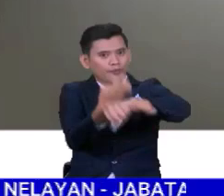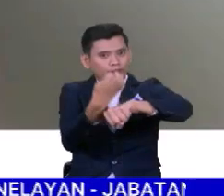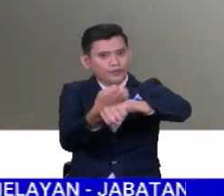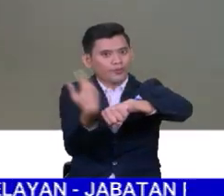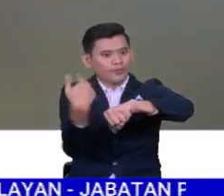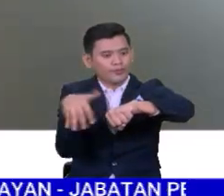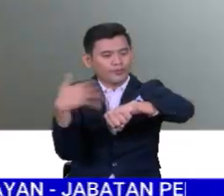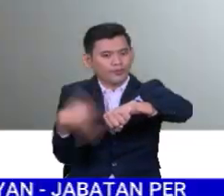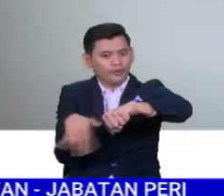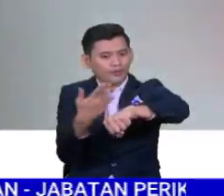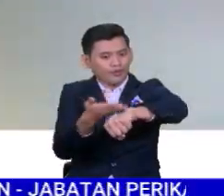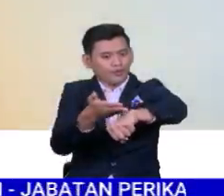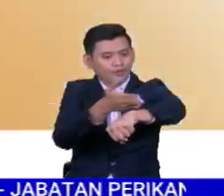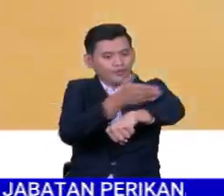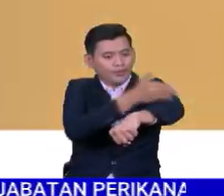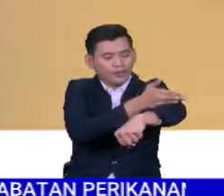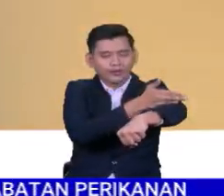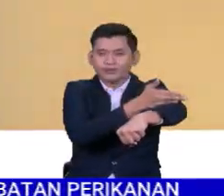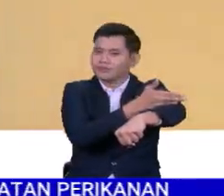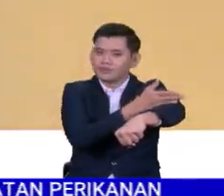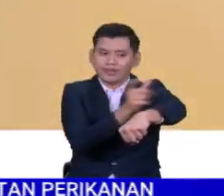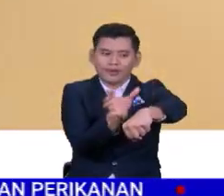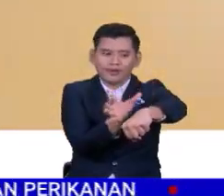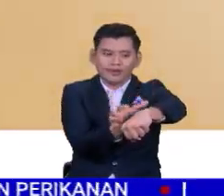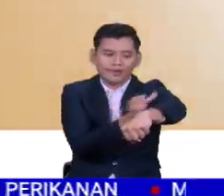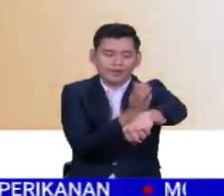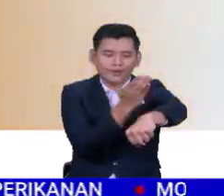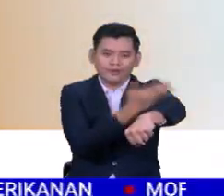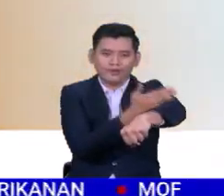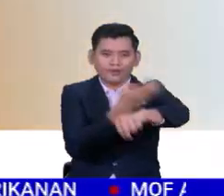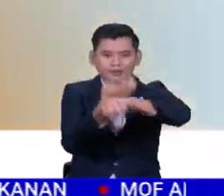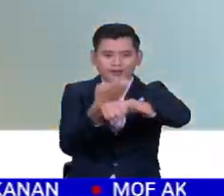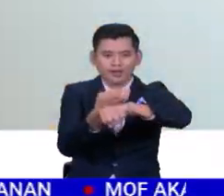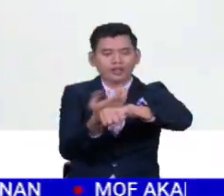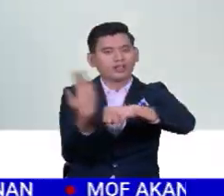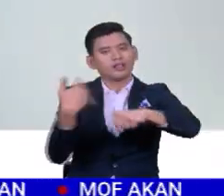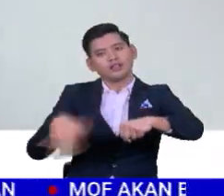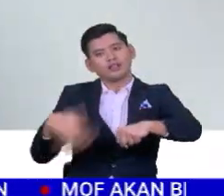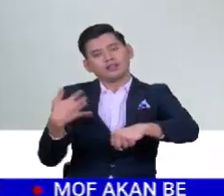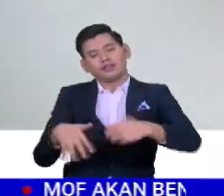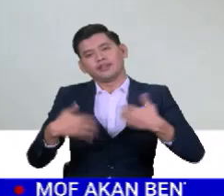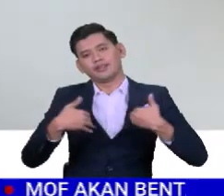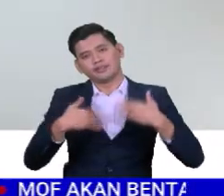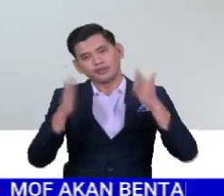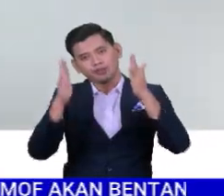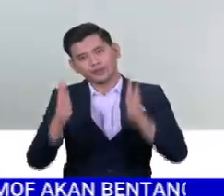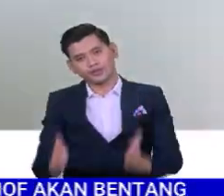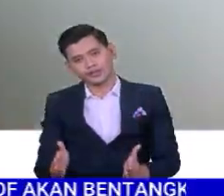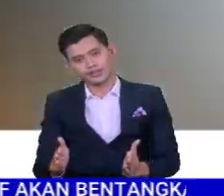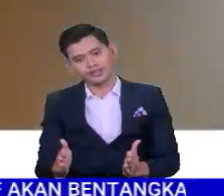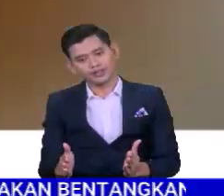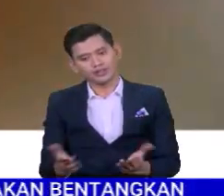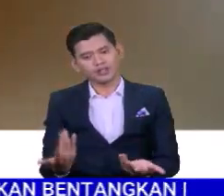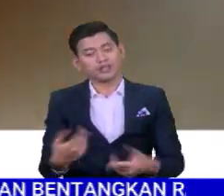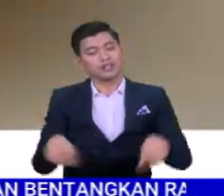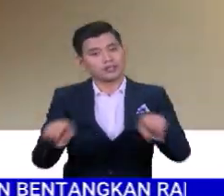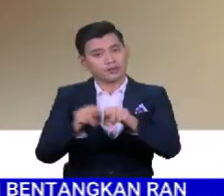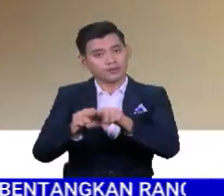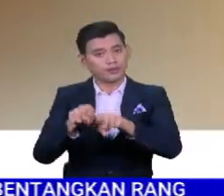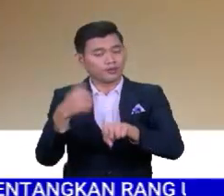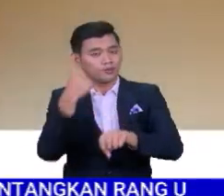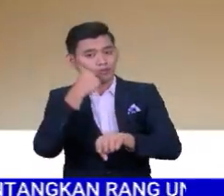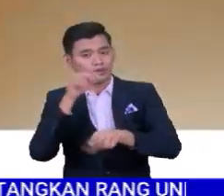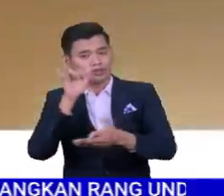dipakai sehingga ke bahagian siku itu mencuri perhatian ramai. Malah ada pengguna media sosial yang menyamakan tangan wanita